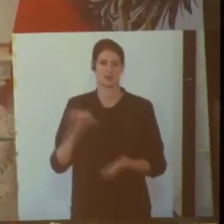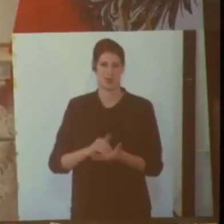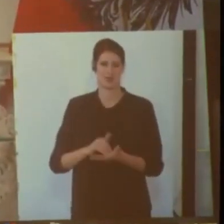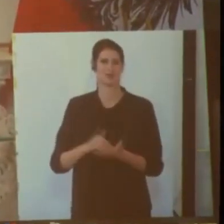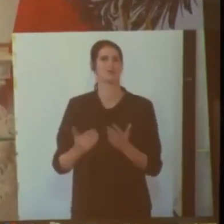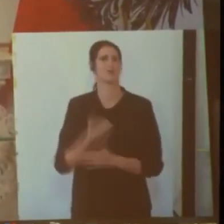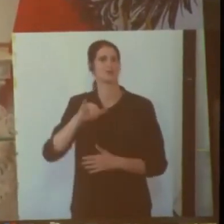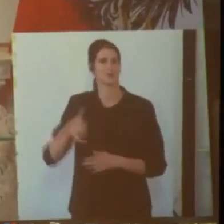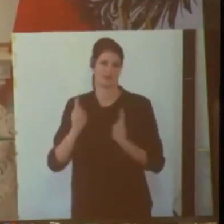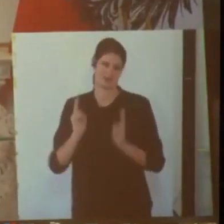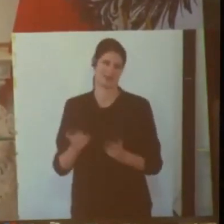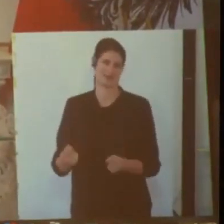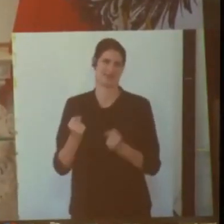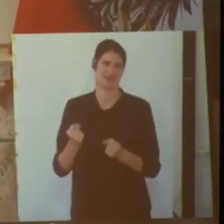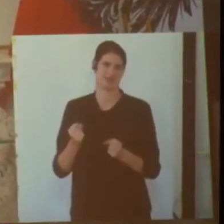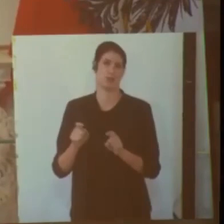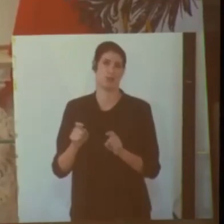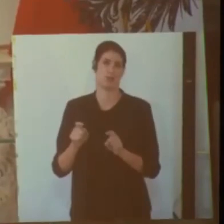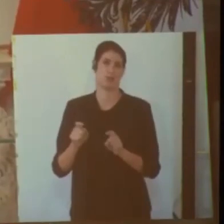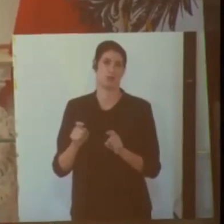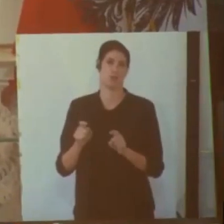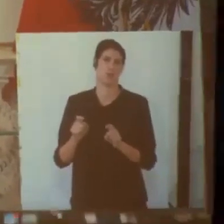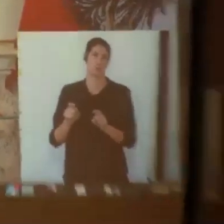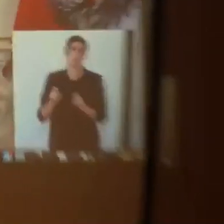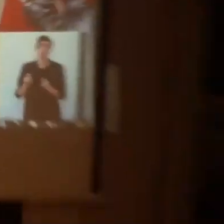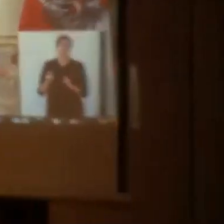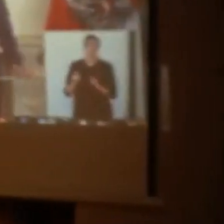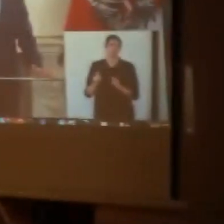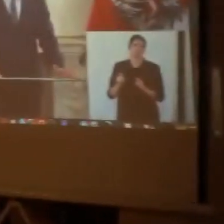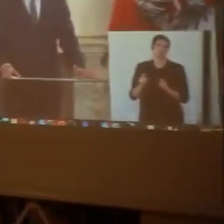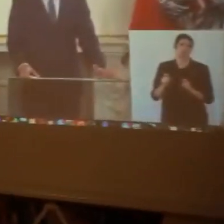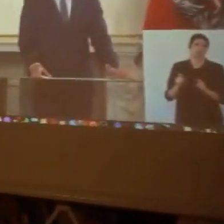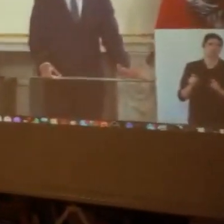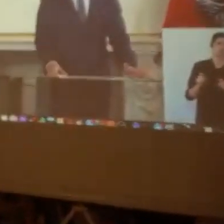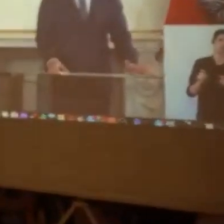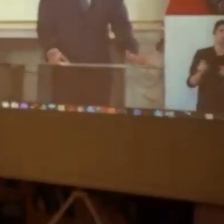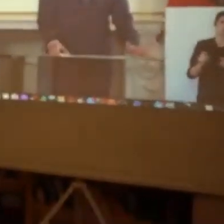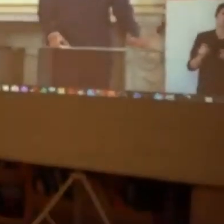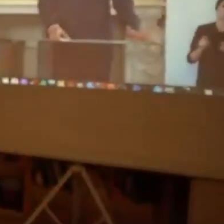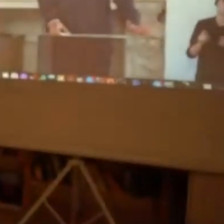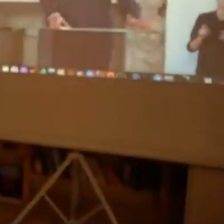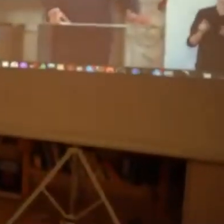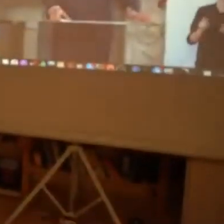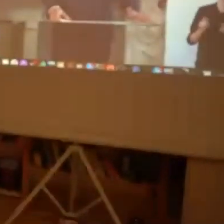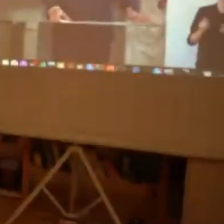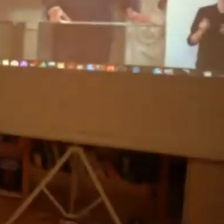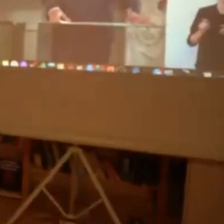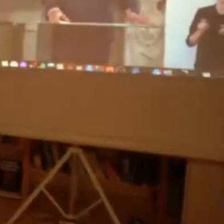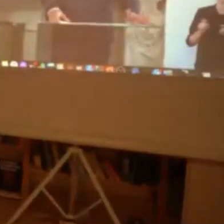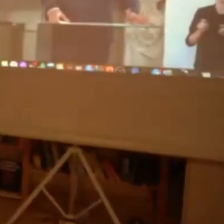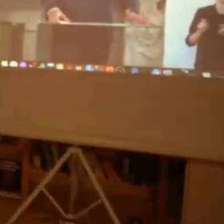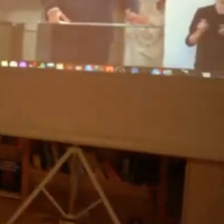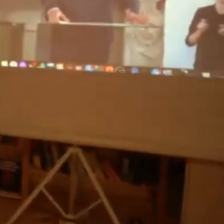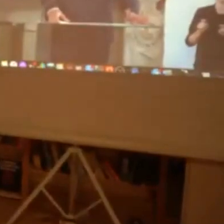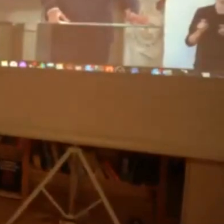5 Milliarden Euro. Und also das würde ich sagen, ist was Positives. Da hat er was Positives gesagt.